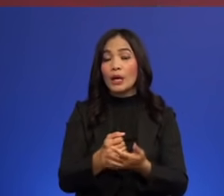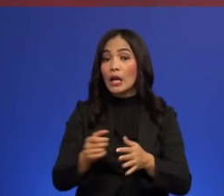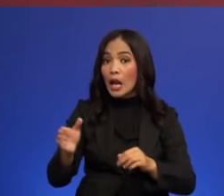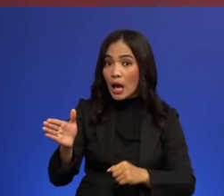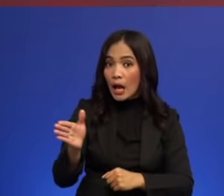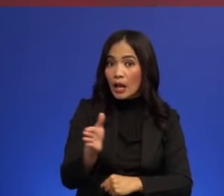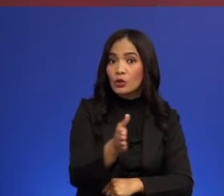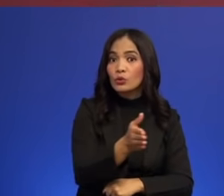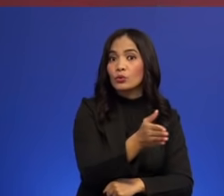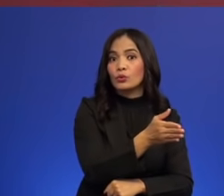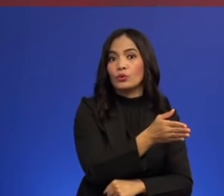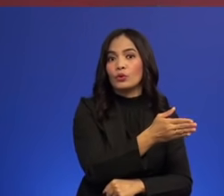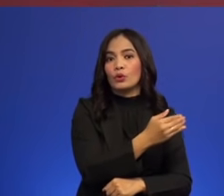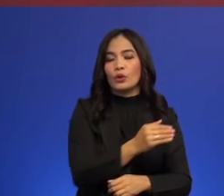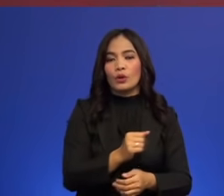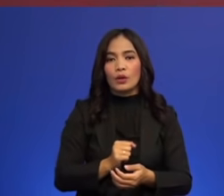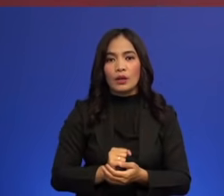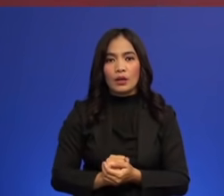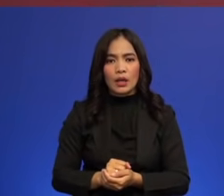semua berlalu.